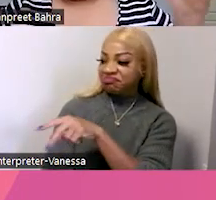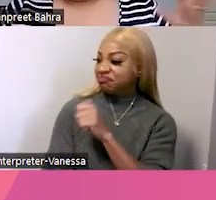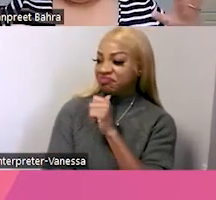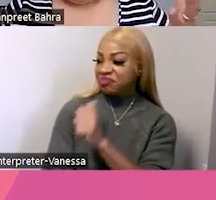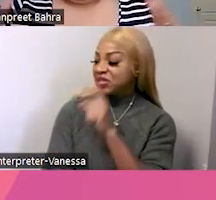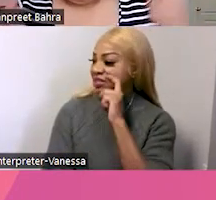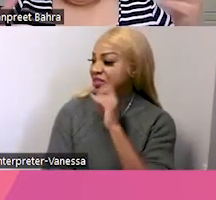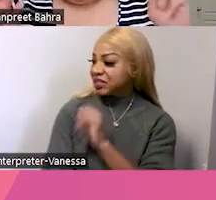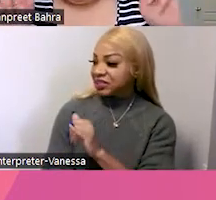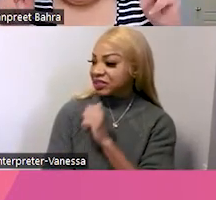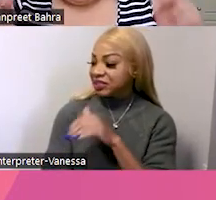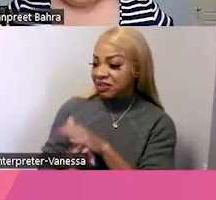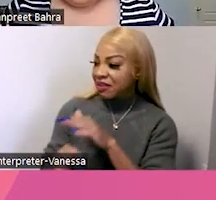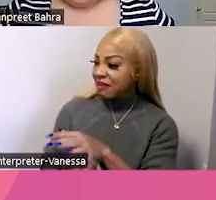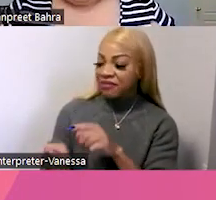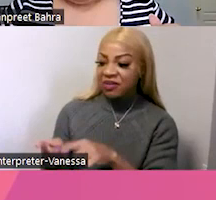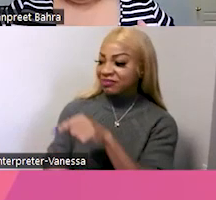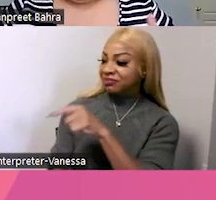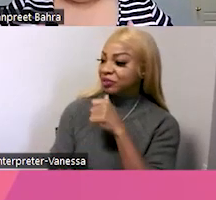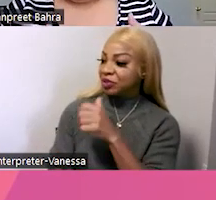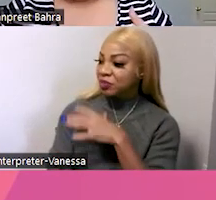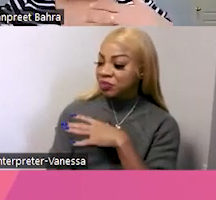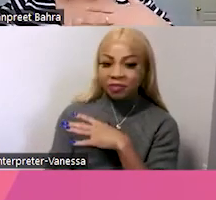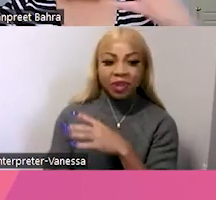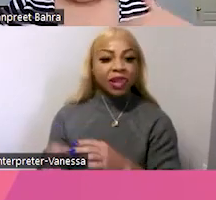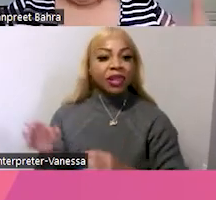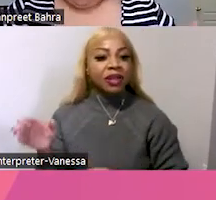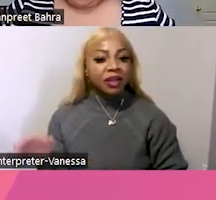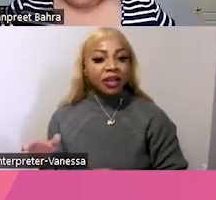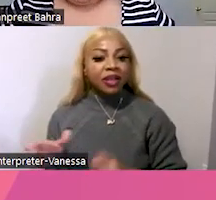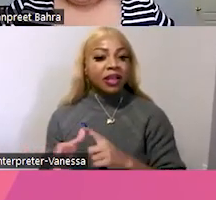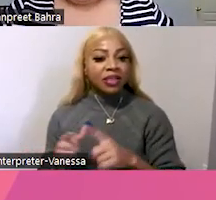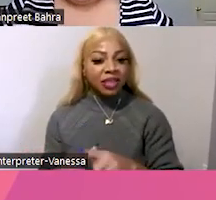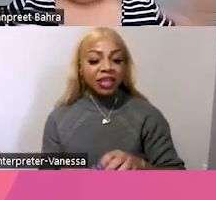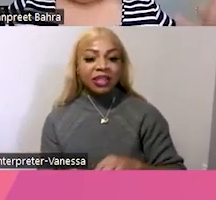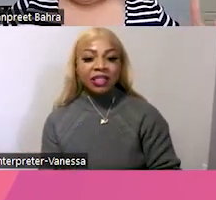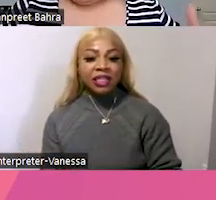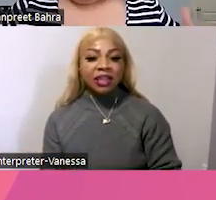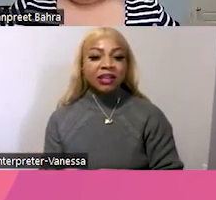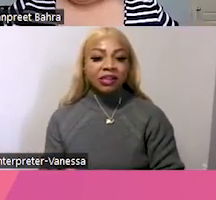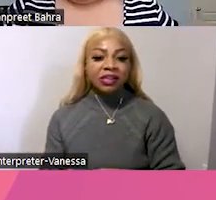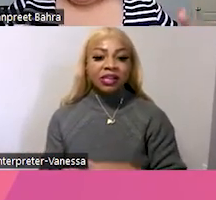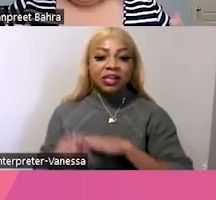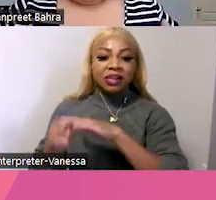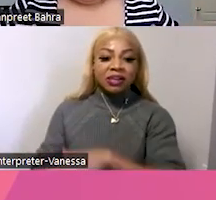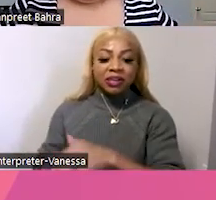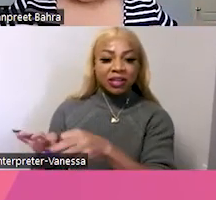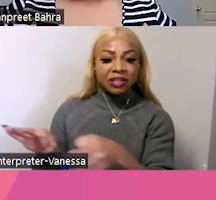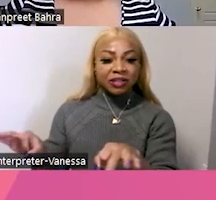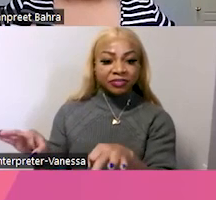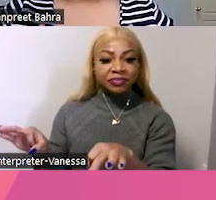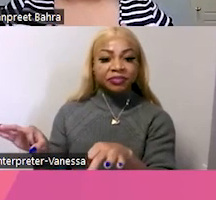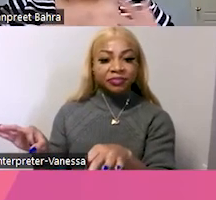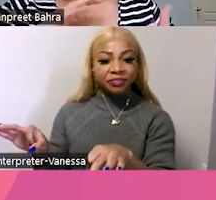On les dit indésirables, asexuelles, déféminisées, et le langage